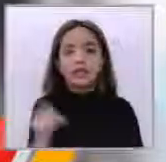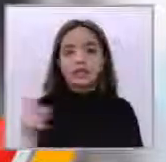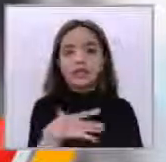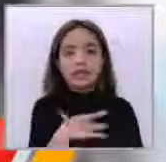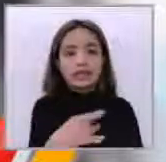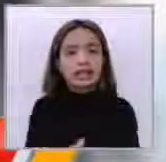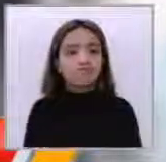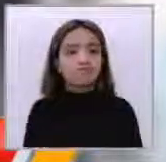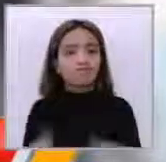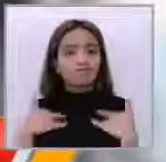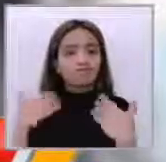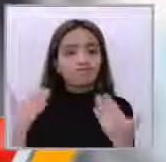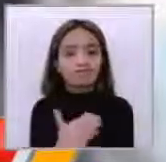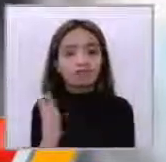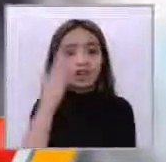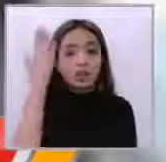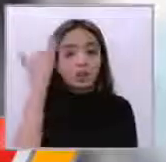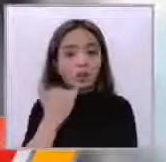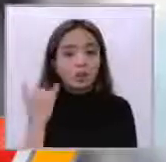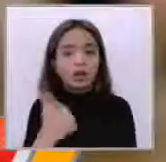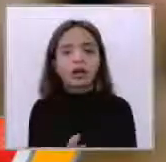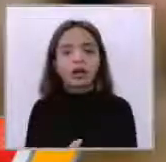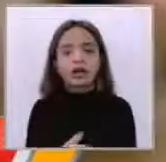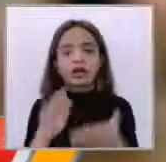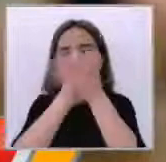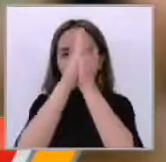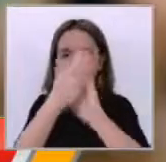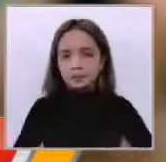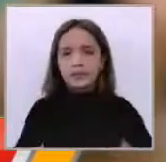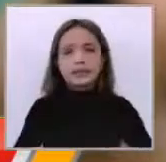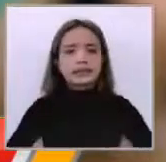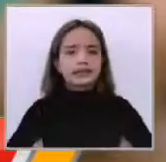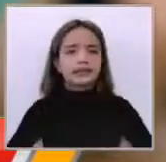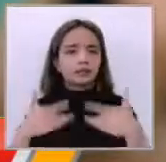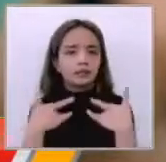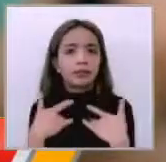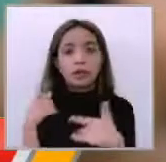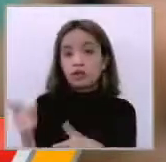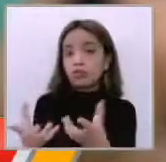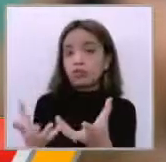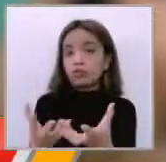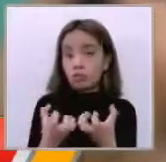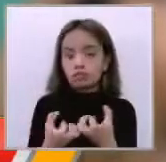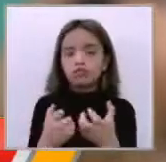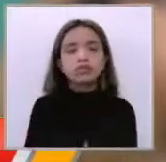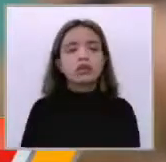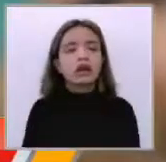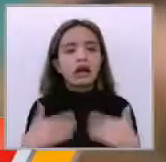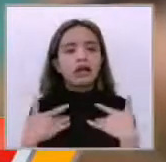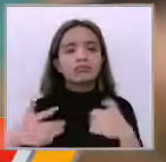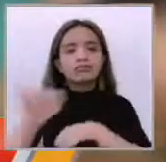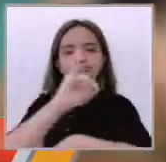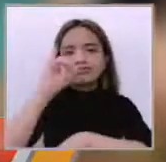sa Siargao dahil sa payak na pamumuhay daw doon. Gusto na rin daw ni Nadine ang buhay isla para na